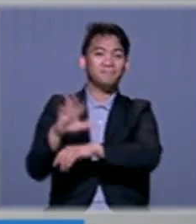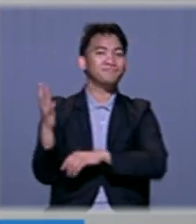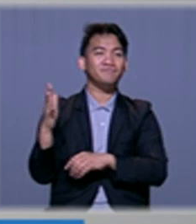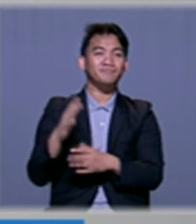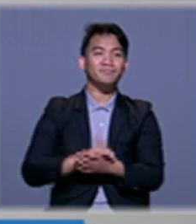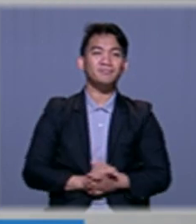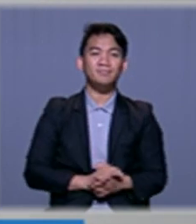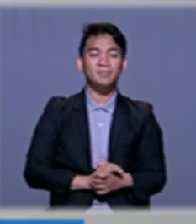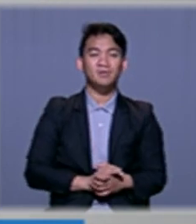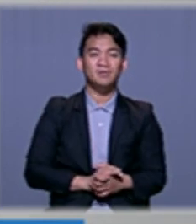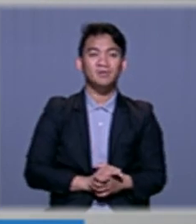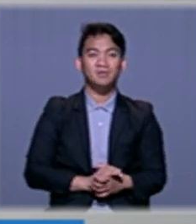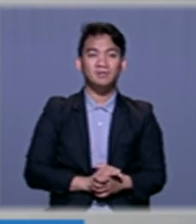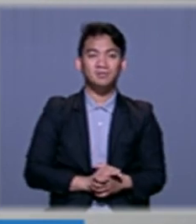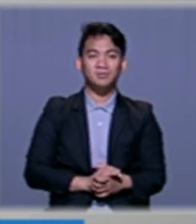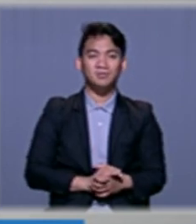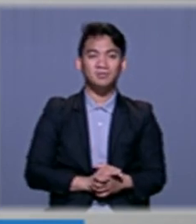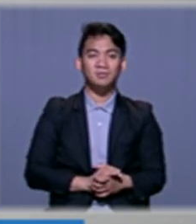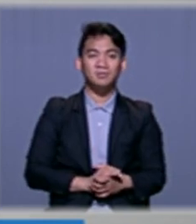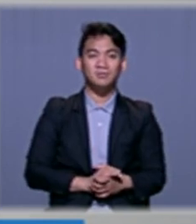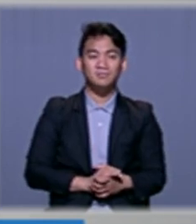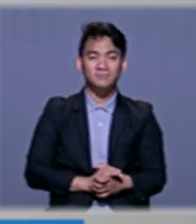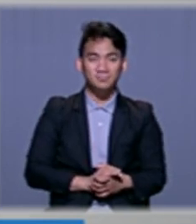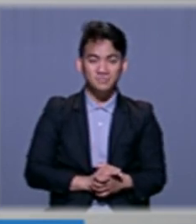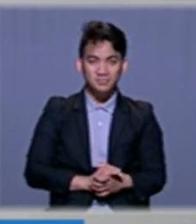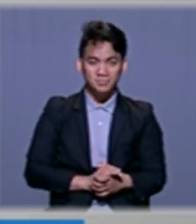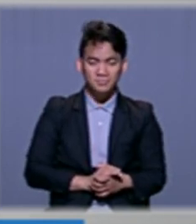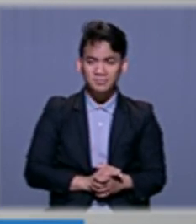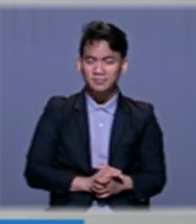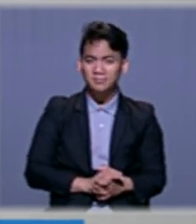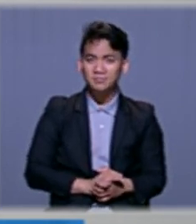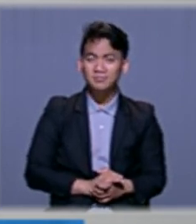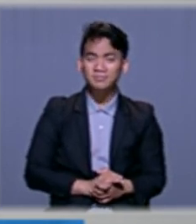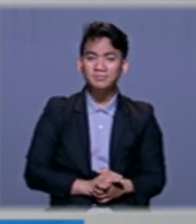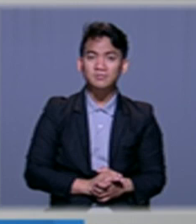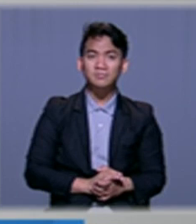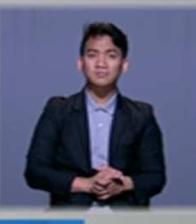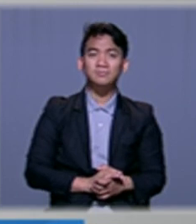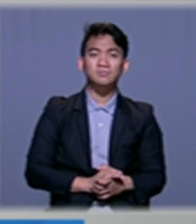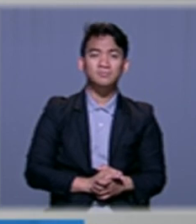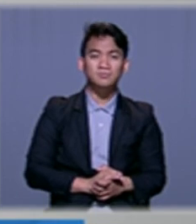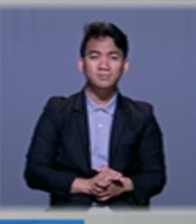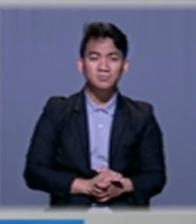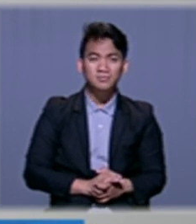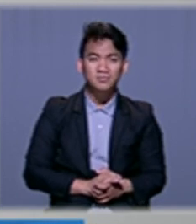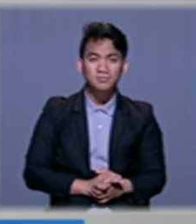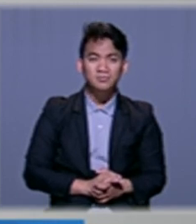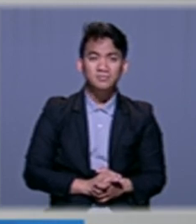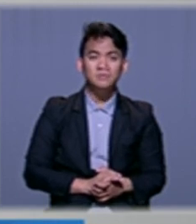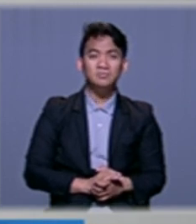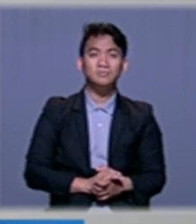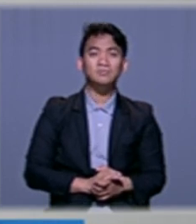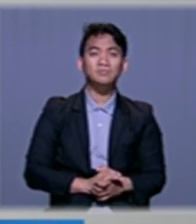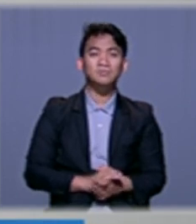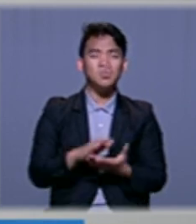การประกาศผลเลือกตั้งและคุณธนาธรได้เข้าไปเป็นสมาชิกสภาผู้แทนราษฎรถ้าเกิดเราไม่ต้องจับมีเขาจะได้เอกสิ